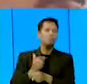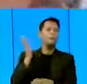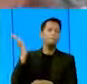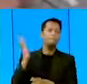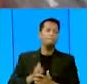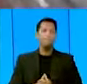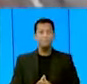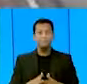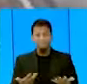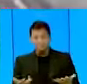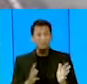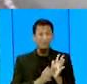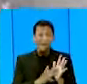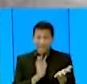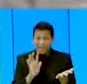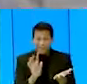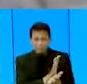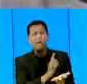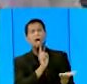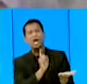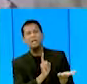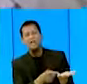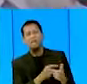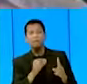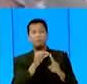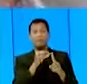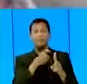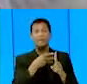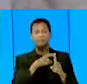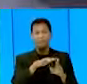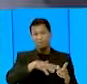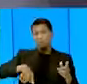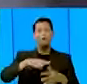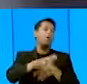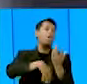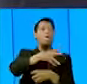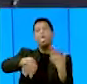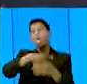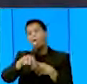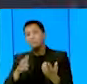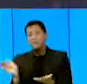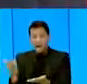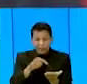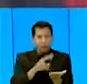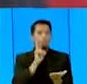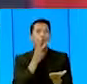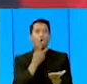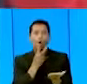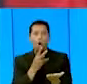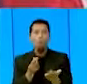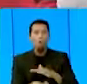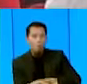Selain soal daya tampung, carut-marut PPDB makin parah karena banyak ditemukan manipulasi data, pungli, hingga